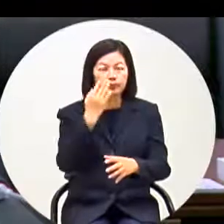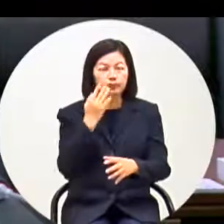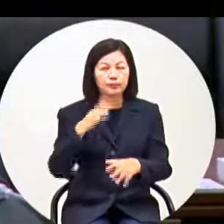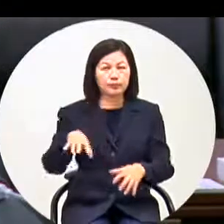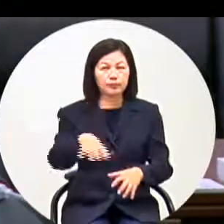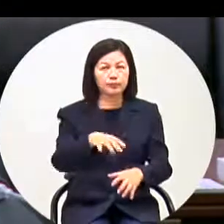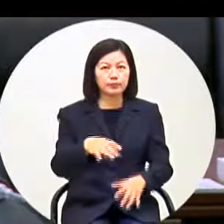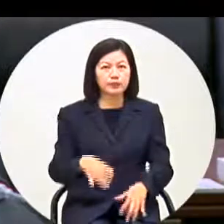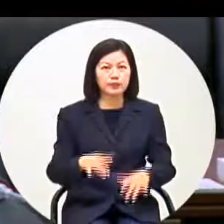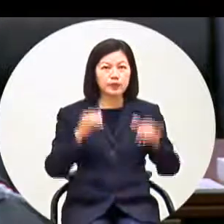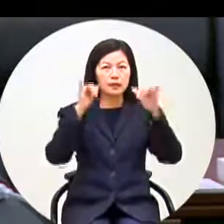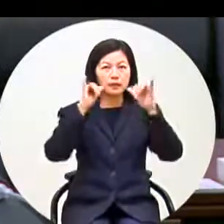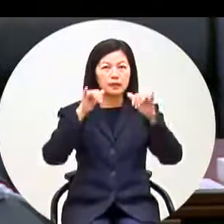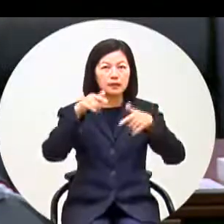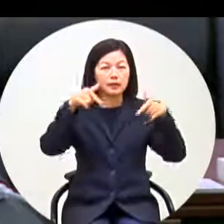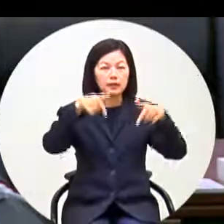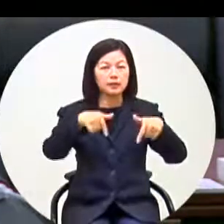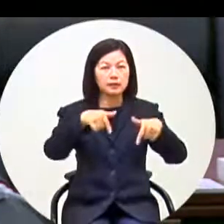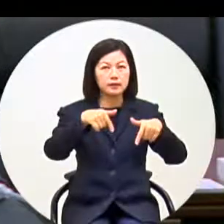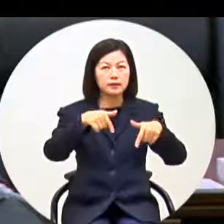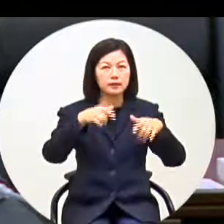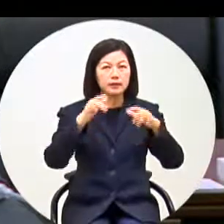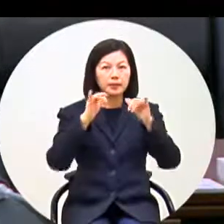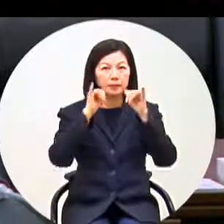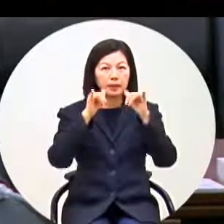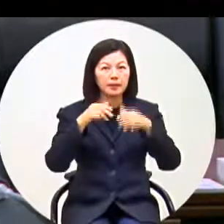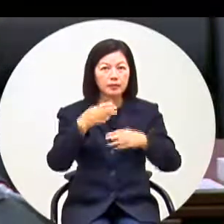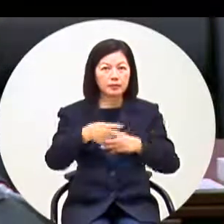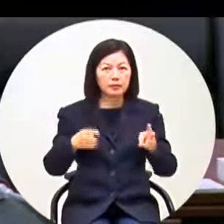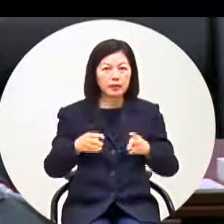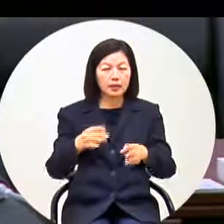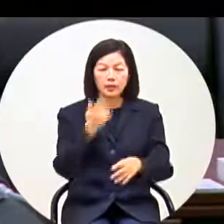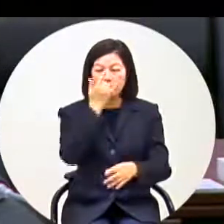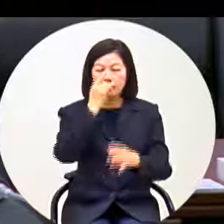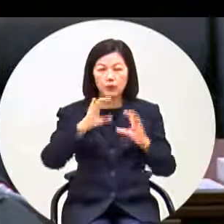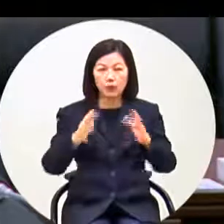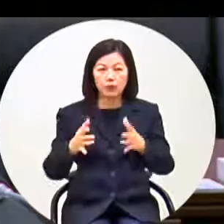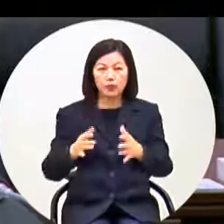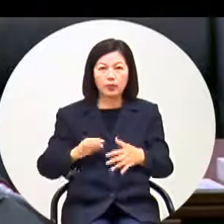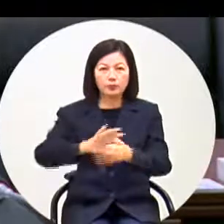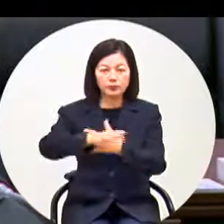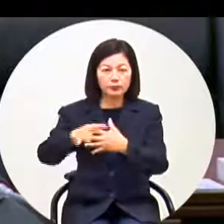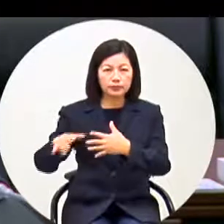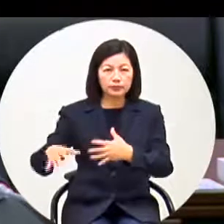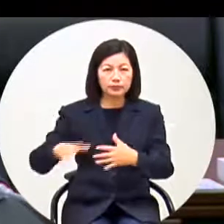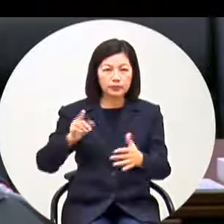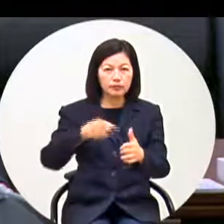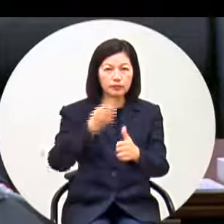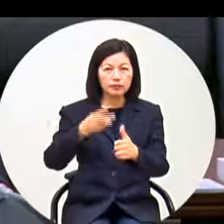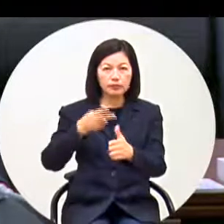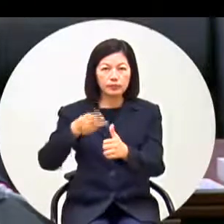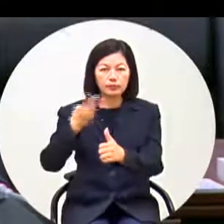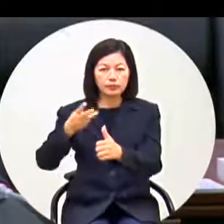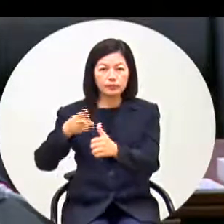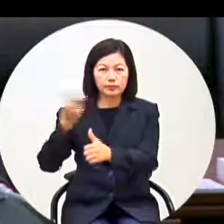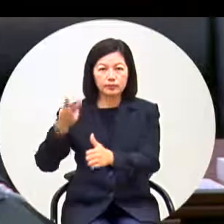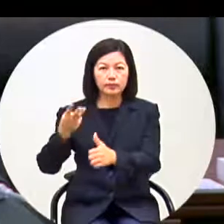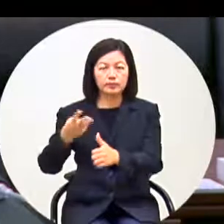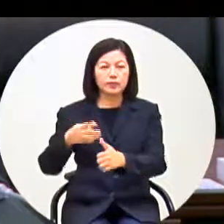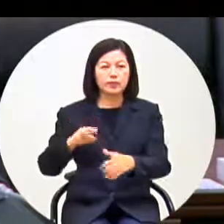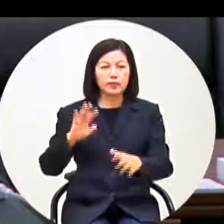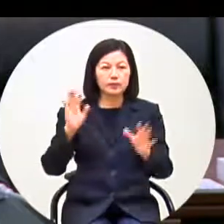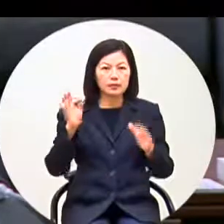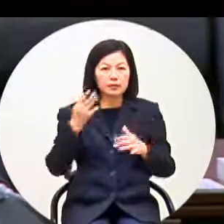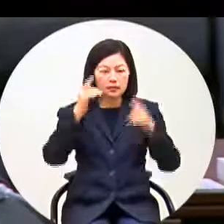冠，另外美国、澳洲、德国的城市也分别拿下2、3、4名，而台湾的高雄也是榜上有